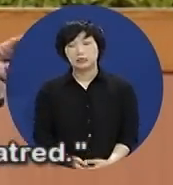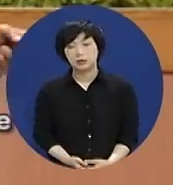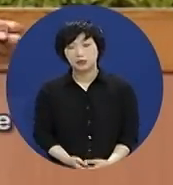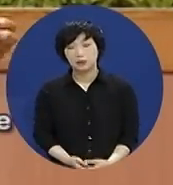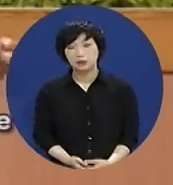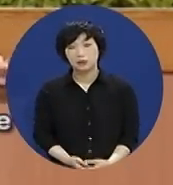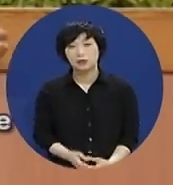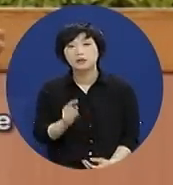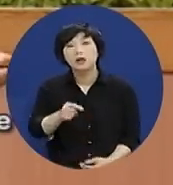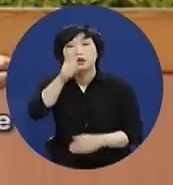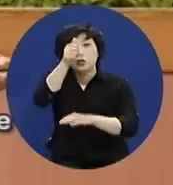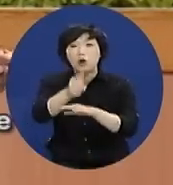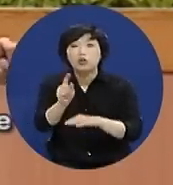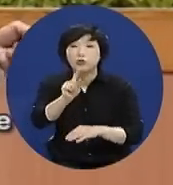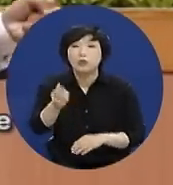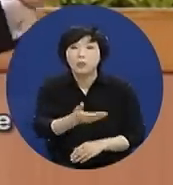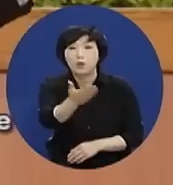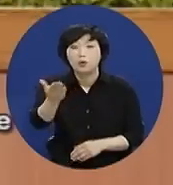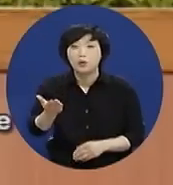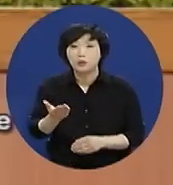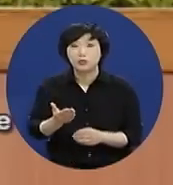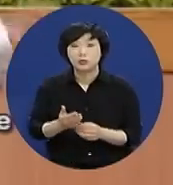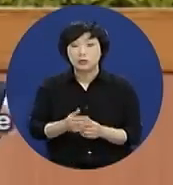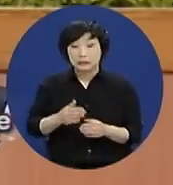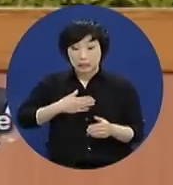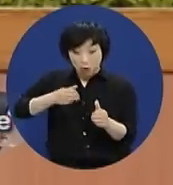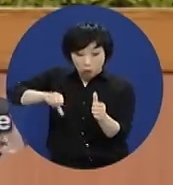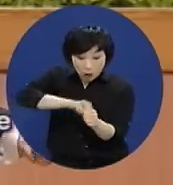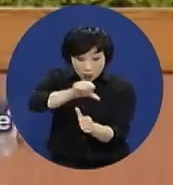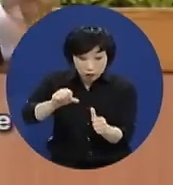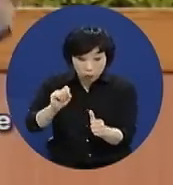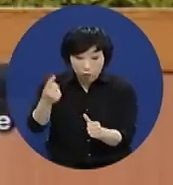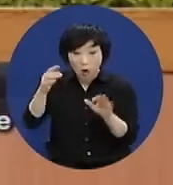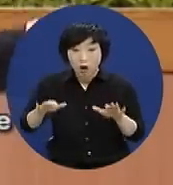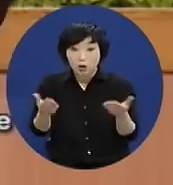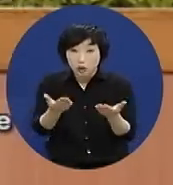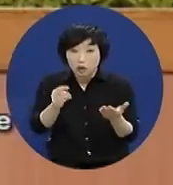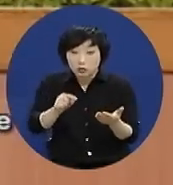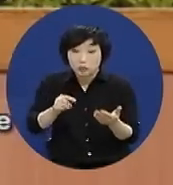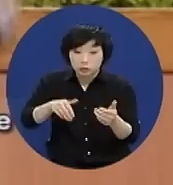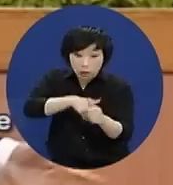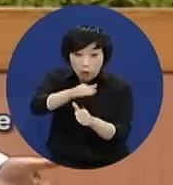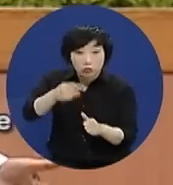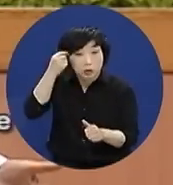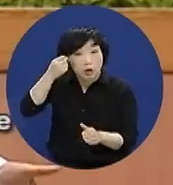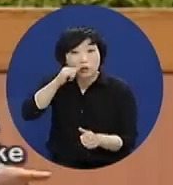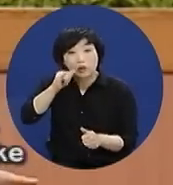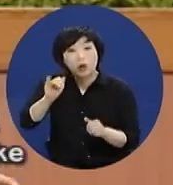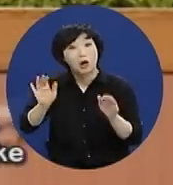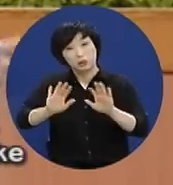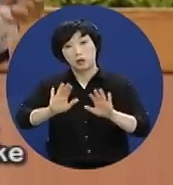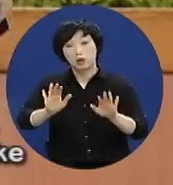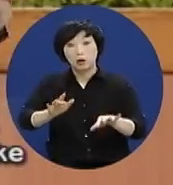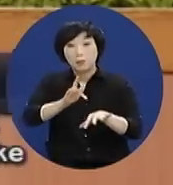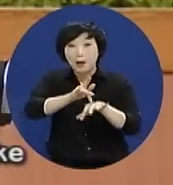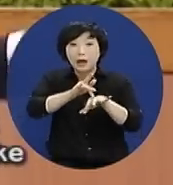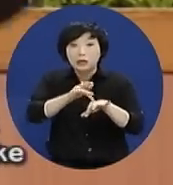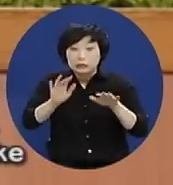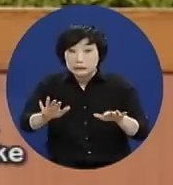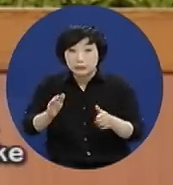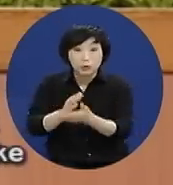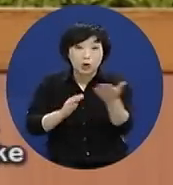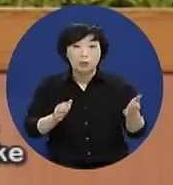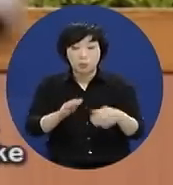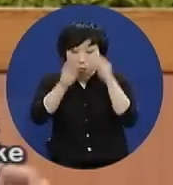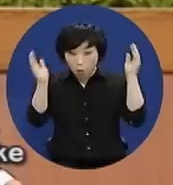行いは明白であってこれがただ皆さんの環境状況の中で起こりうることだと